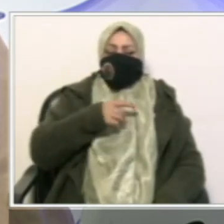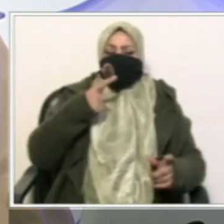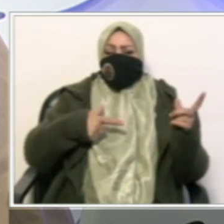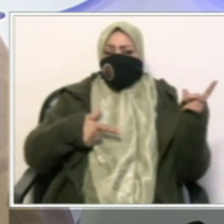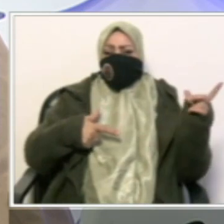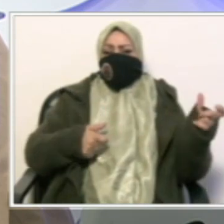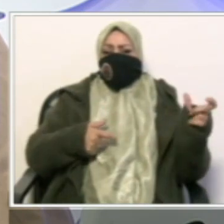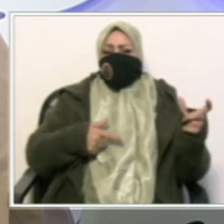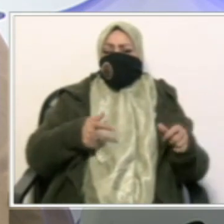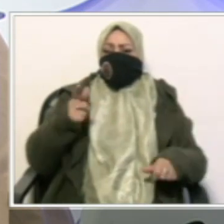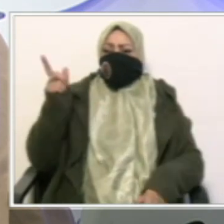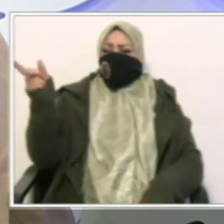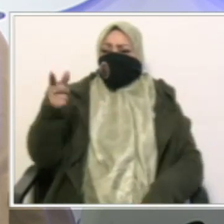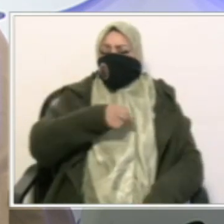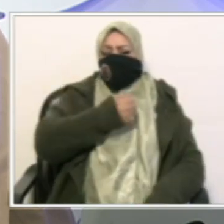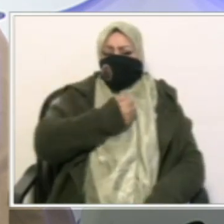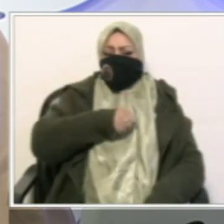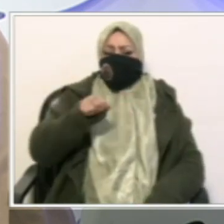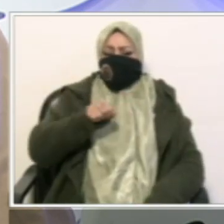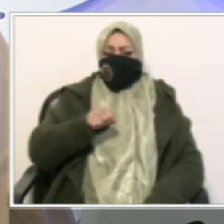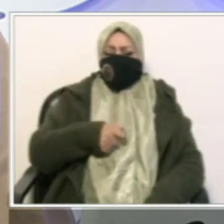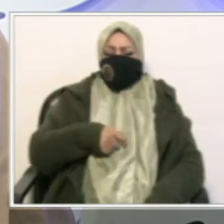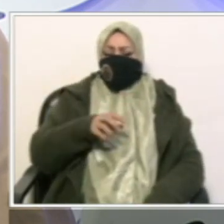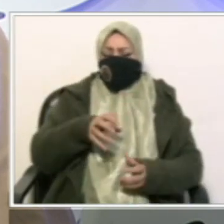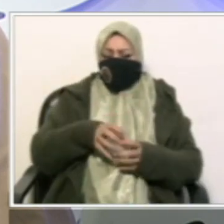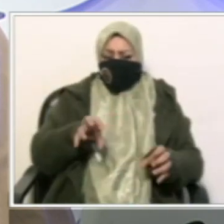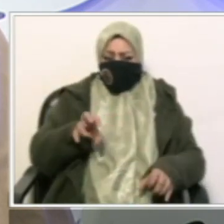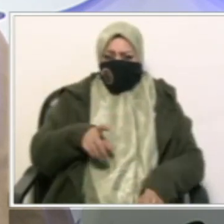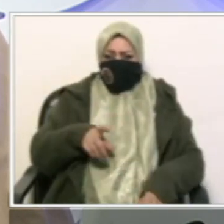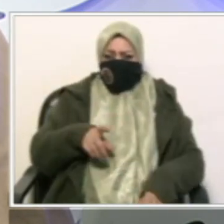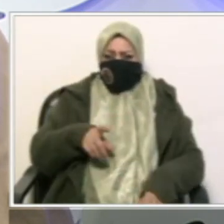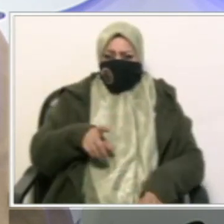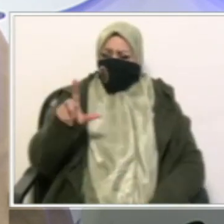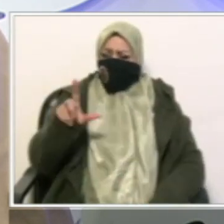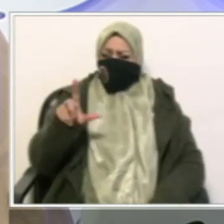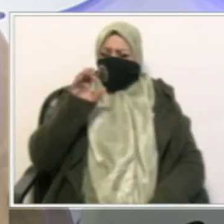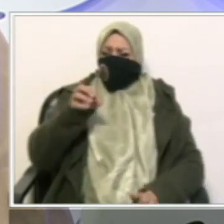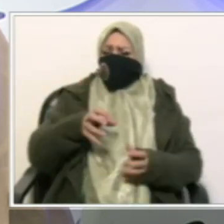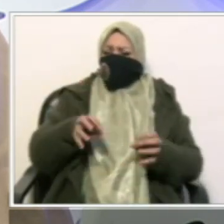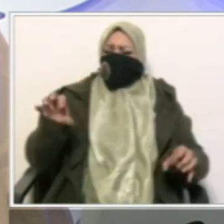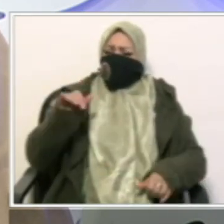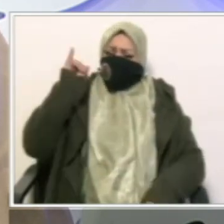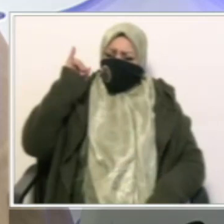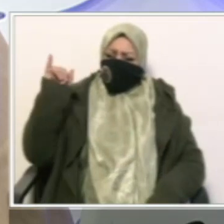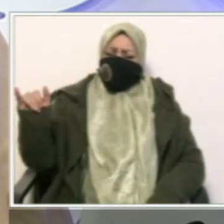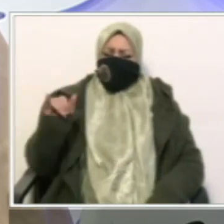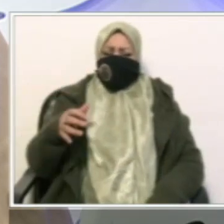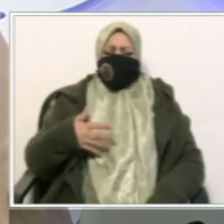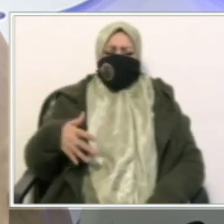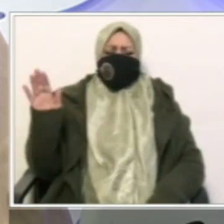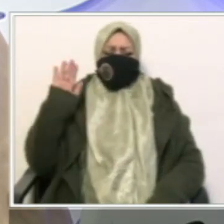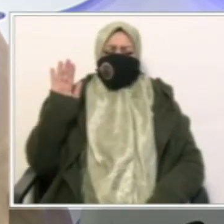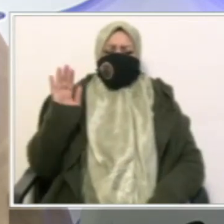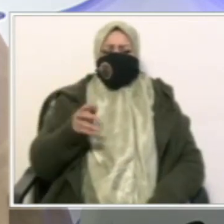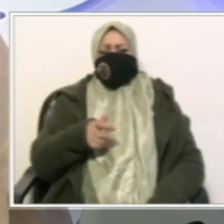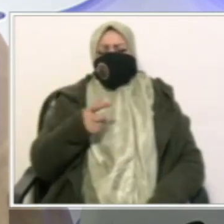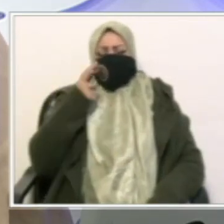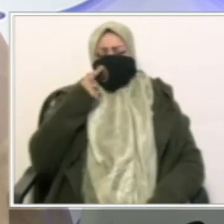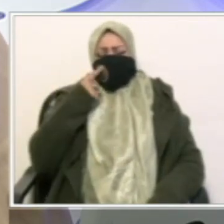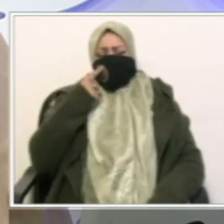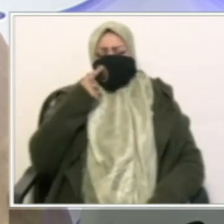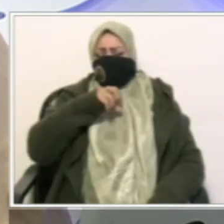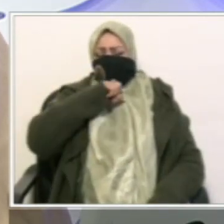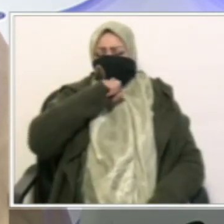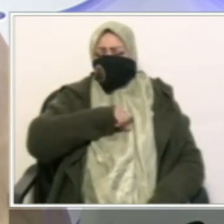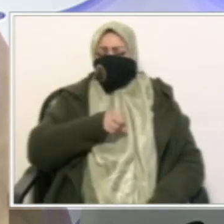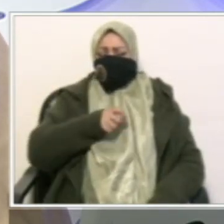جائزة. هؤلاء اليهود حاربهم النبي صلى الله عليه وسلم وحرق بيوتهم وحرق نخيلهم